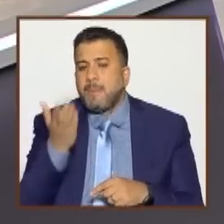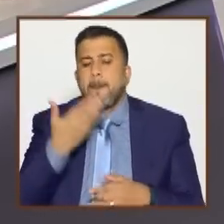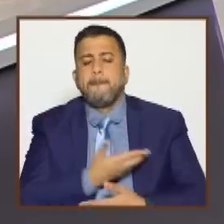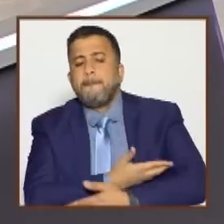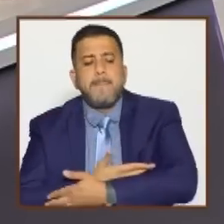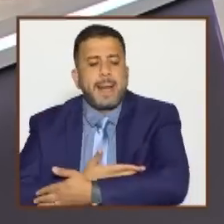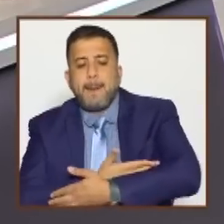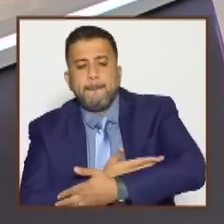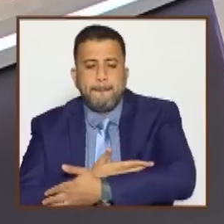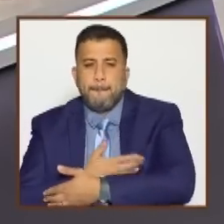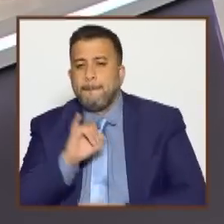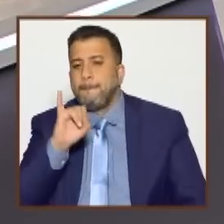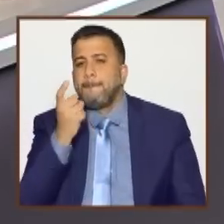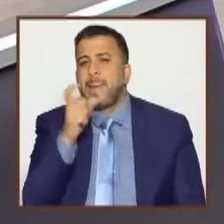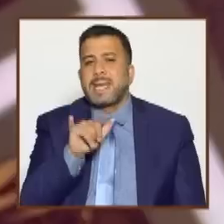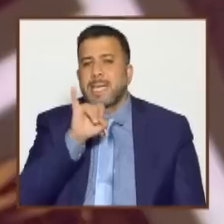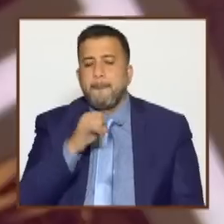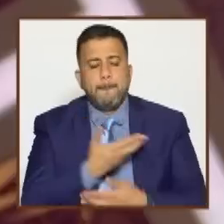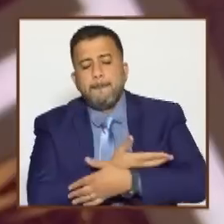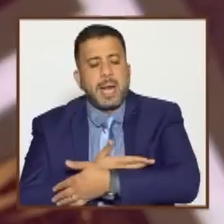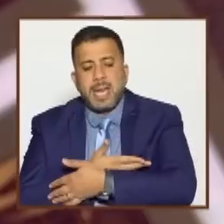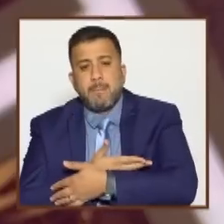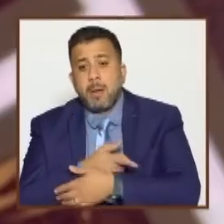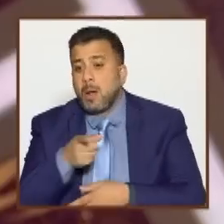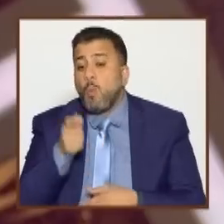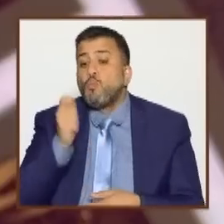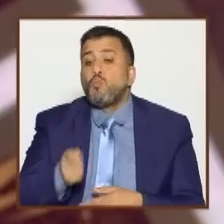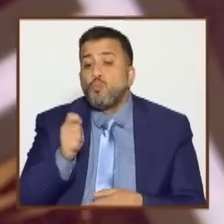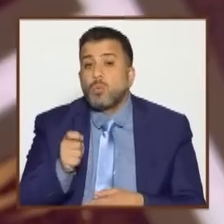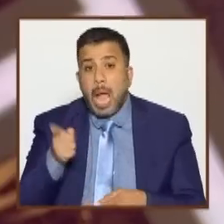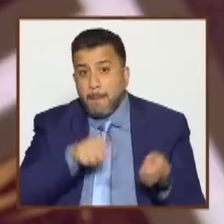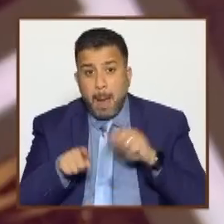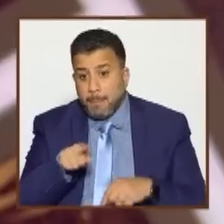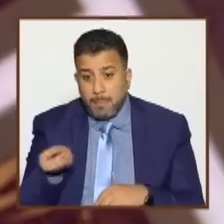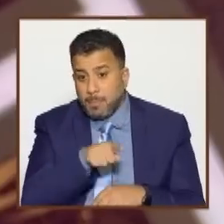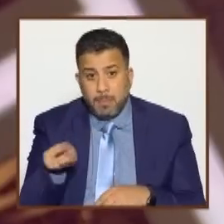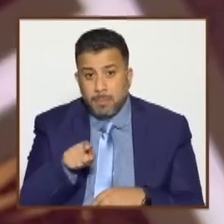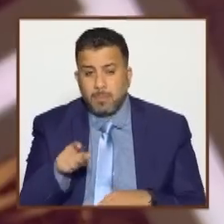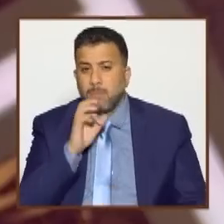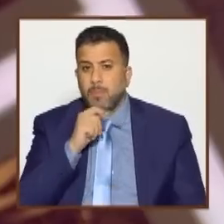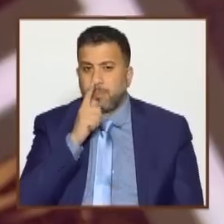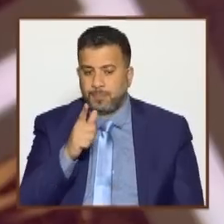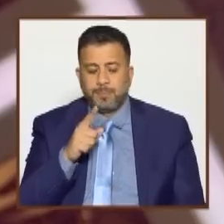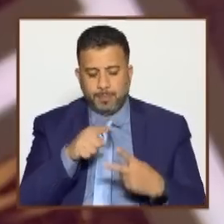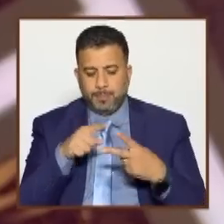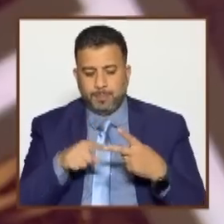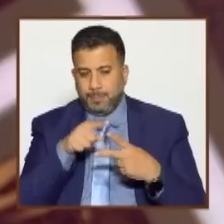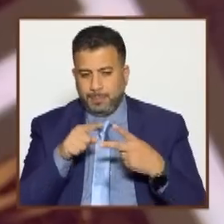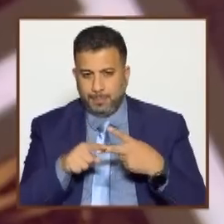لها علاقة بموسى؟ أختي أمة الله بارك الله فيك، بالنسبة للصلة بين الأنبياء على قسمين،